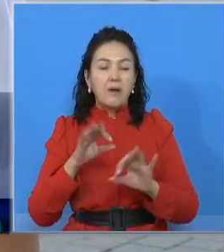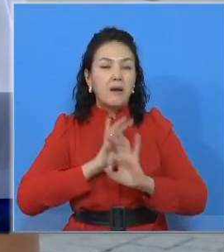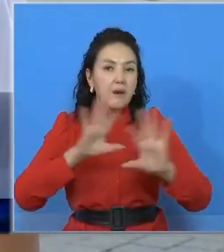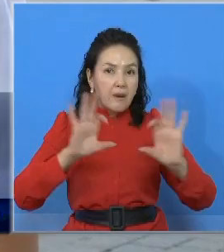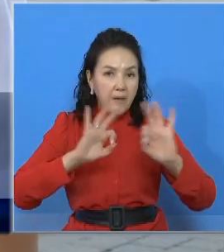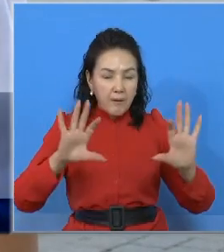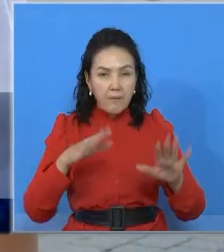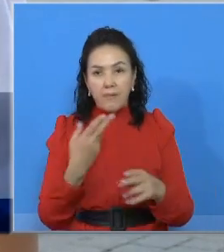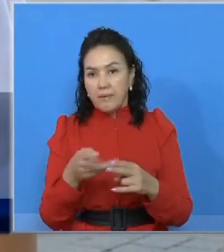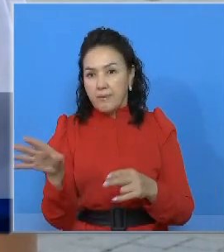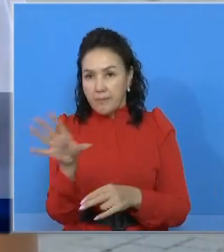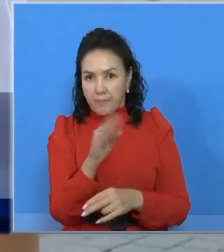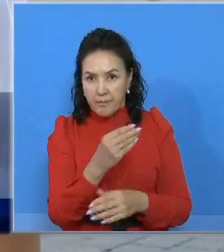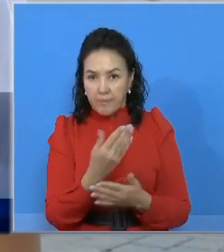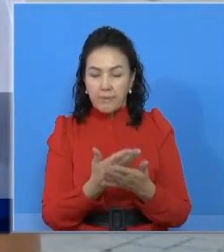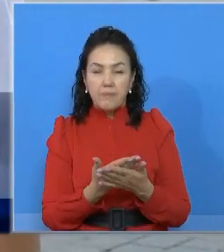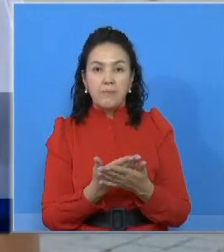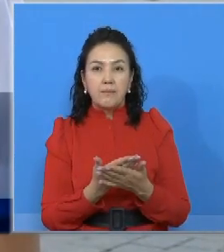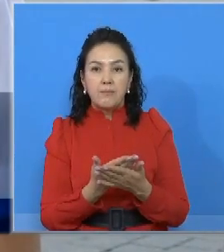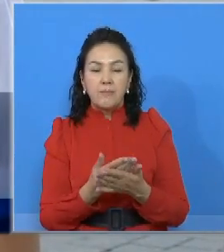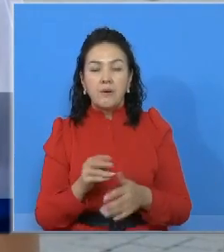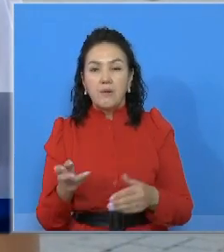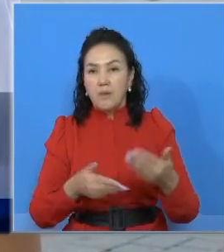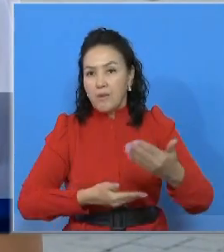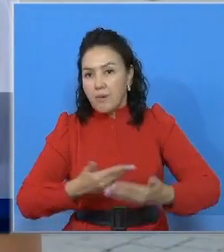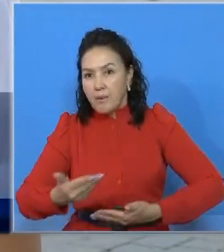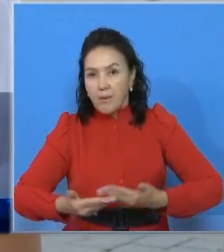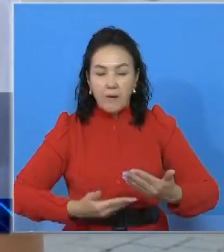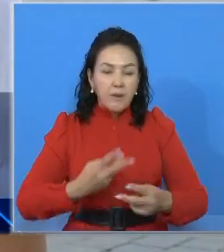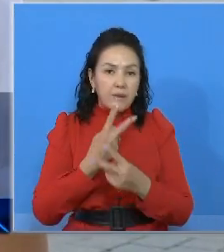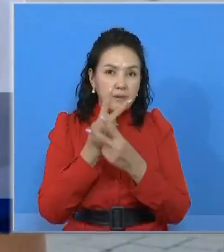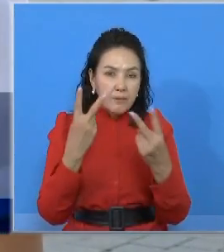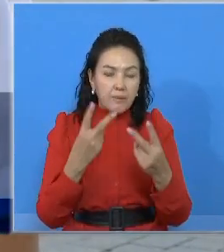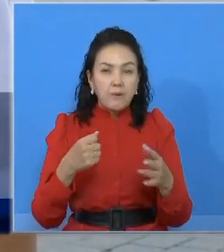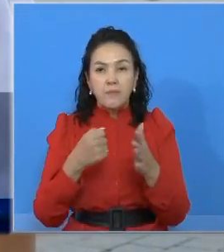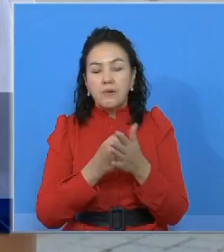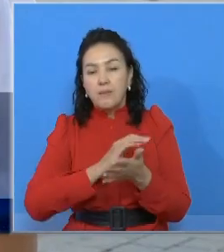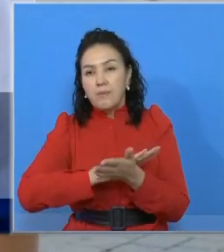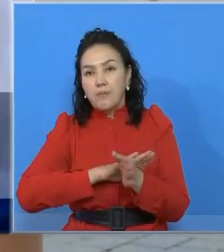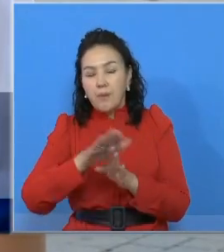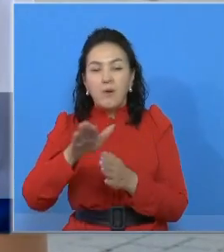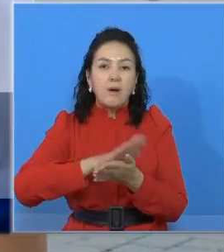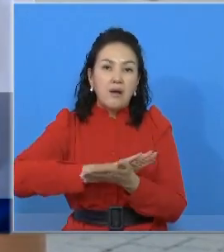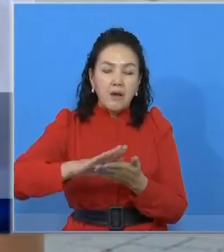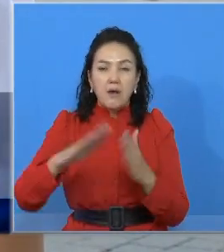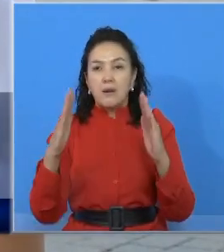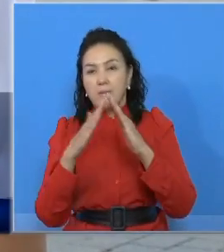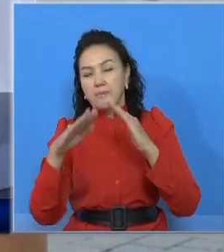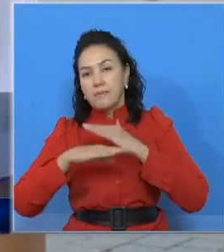объясняем, разъясняем это все и прям ходим и смотрим до полной очистки своих дворов,